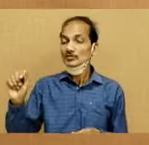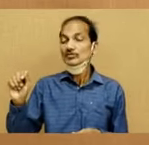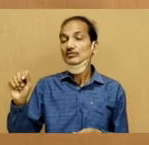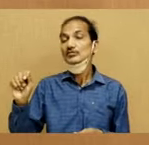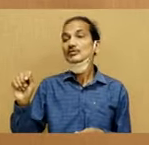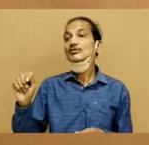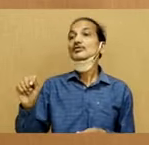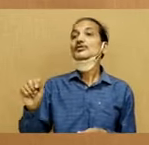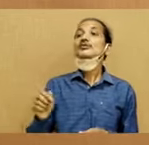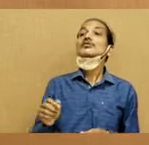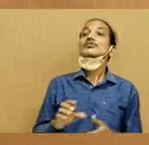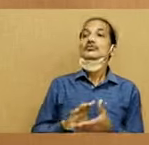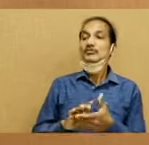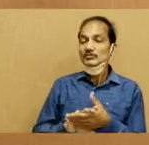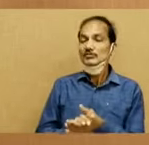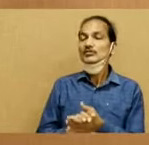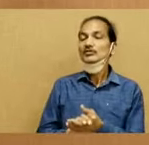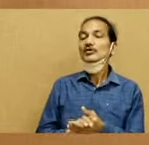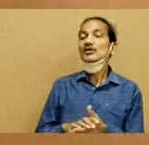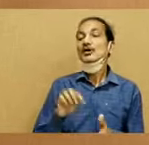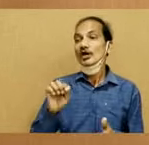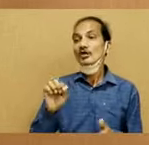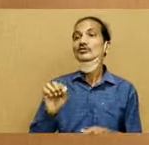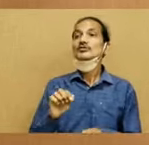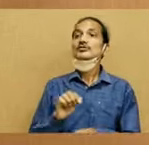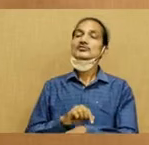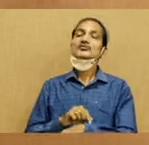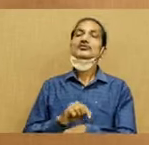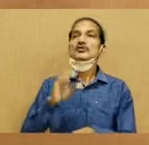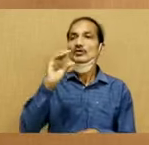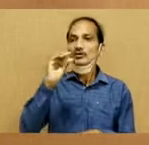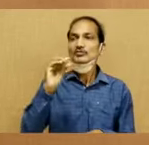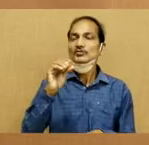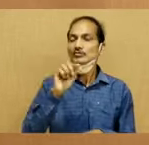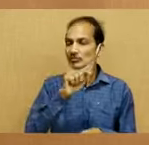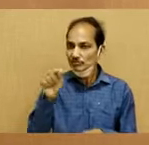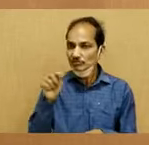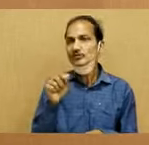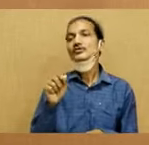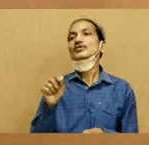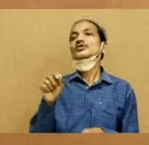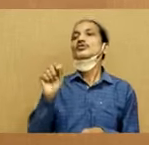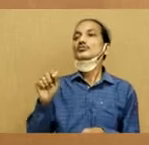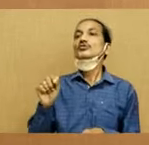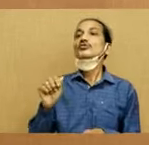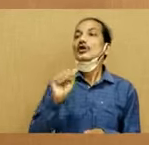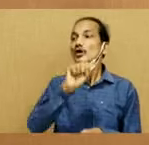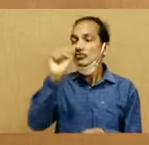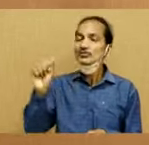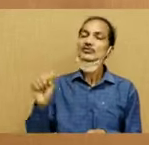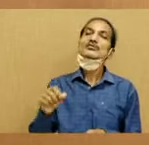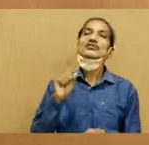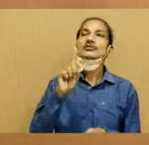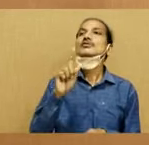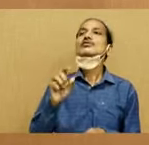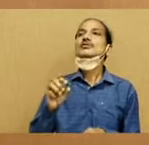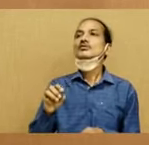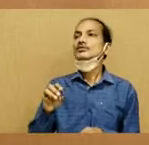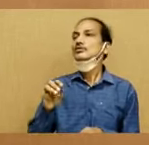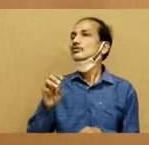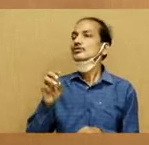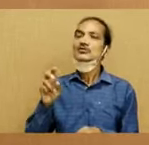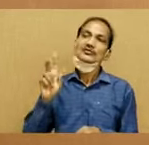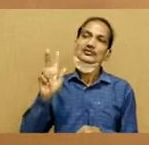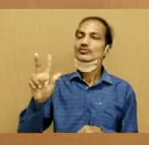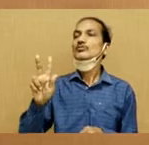ବନ୍ଧୁଗଣ ଆଜିର ଅଳ୍ପ ସମୟ ମଧ୍ୟରେ ମୁଁ ଆପଣଙ୍କୁ 12 କୋଭିଡ୍ ବିଷୟରେ ଭ୍ରାନ୍ତ ଧାରଣା ଆପଣଙ୍କ